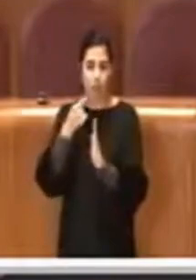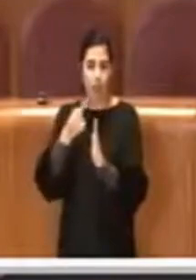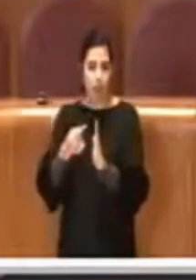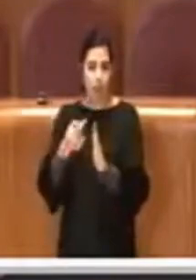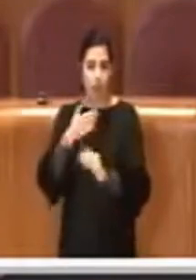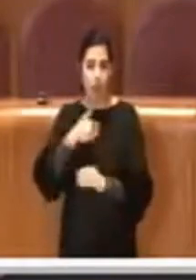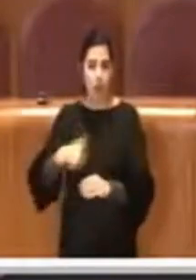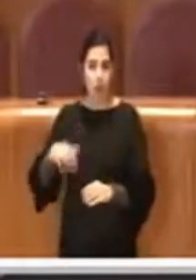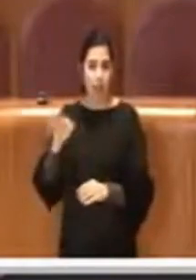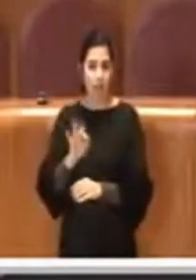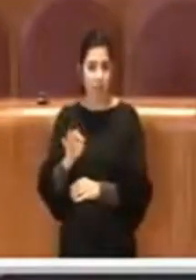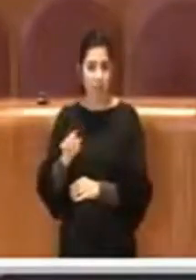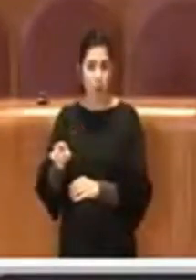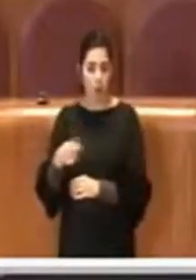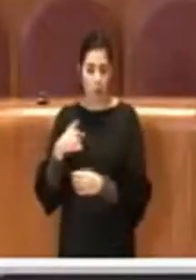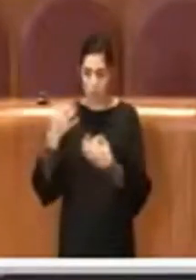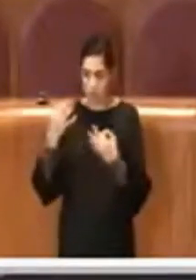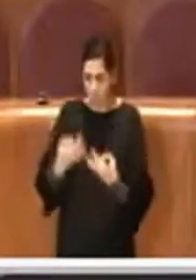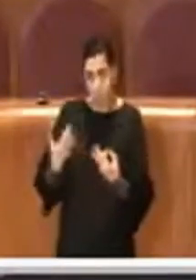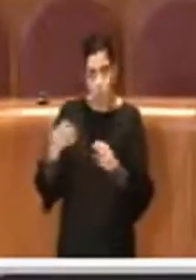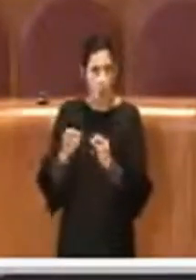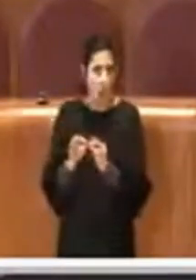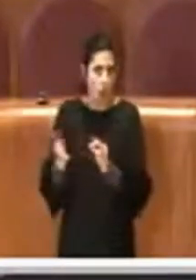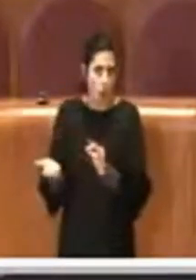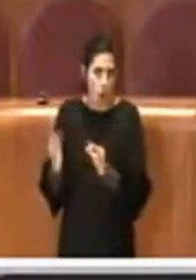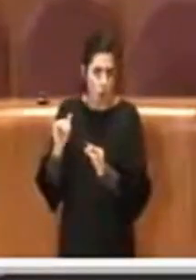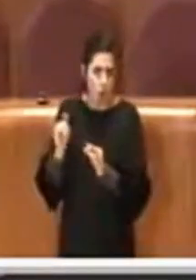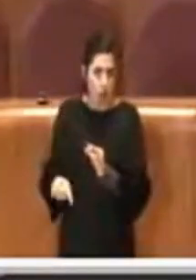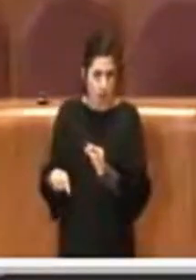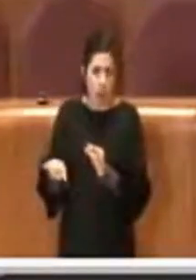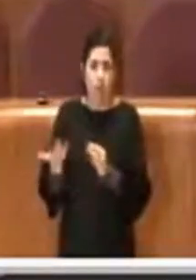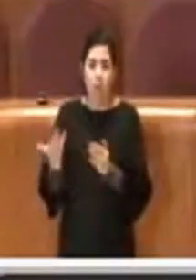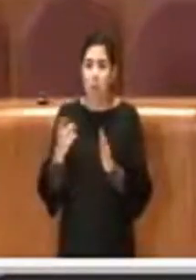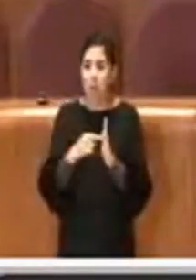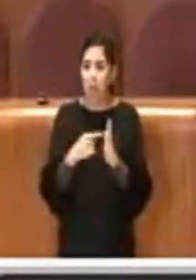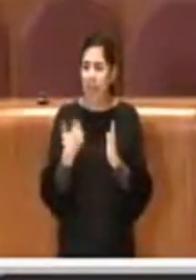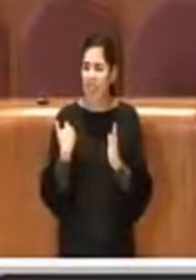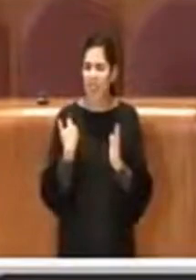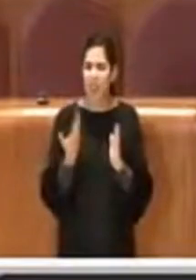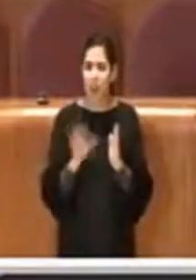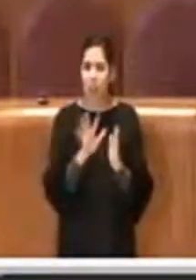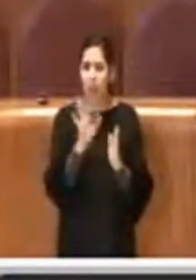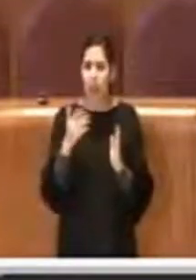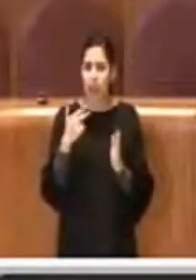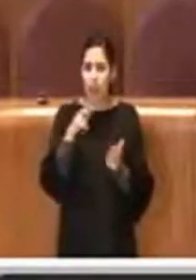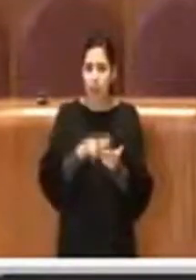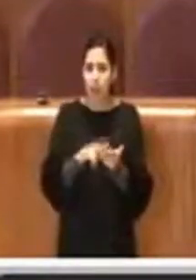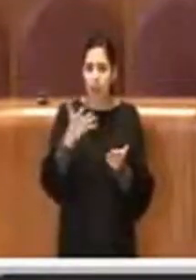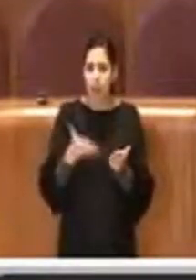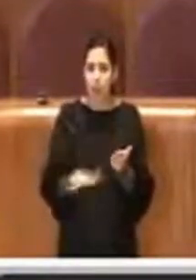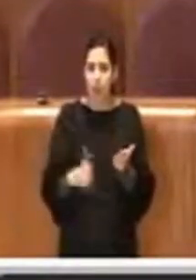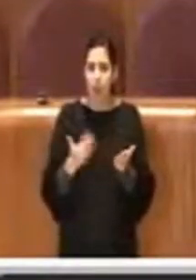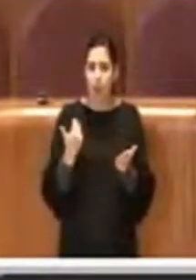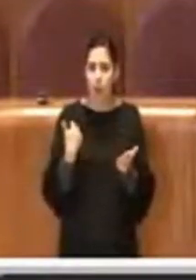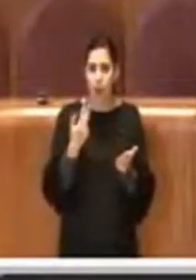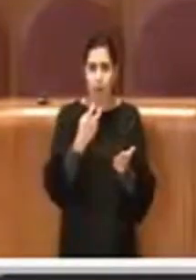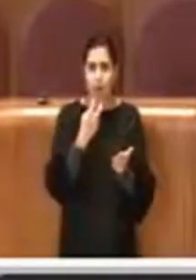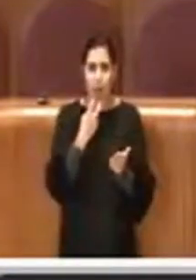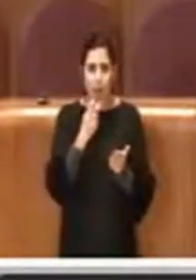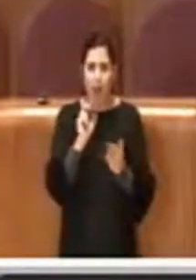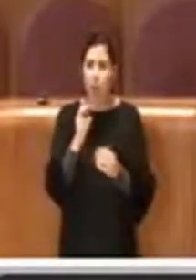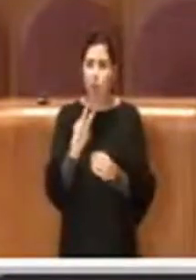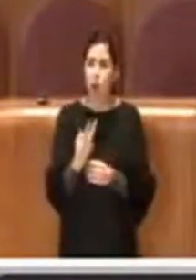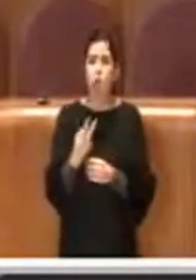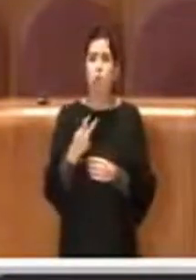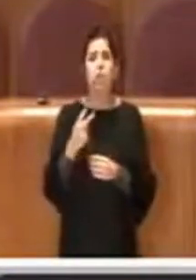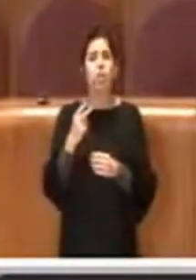Figliomeni, giustissimi e condivisibili. Non più tardi di qualche mese fa, se non erro, abbiamo appena approvato il verbale del 12 ottobre 2020, abbiamo fatto una seduta